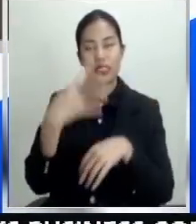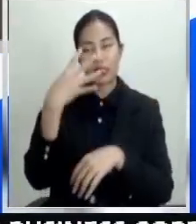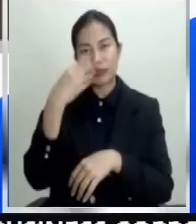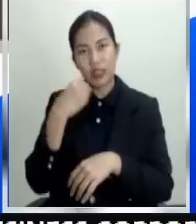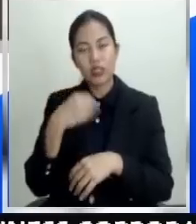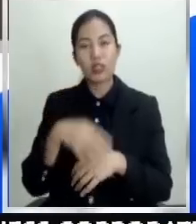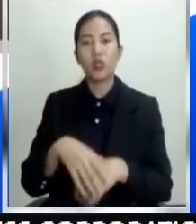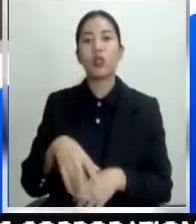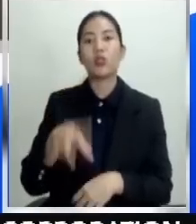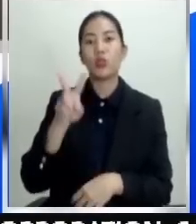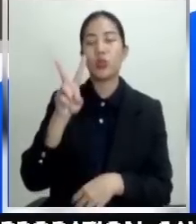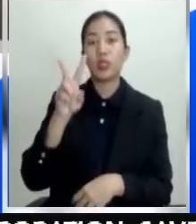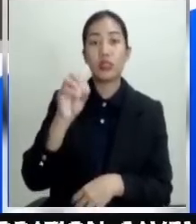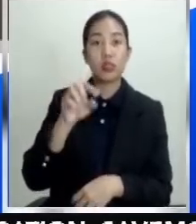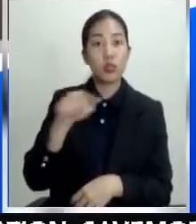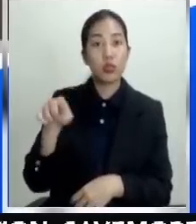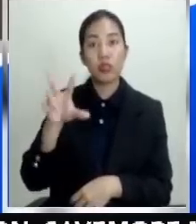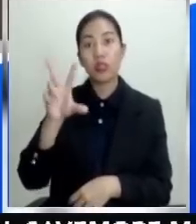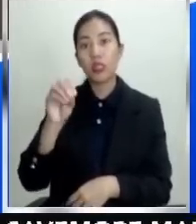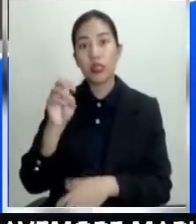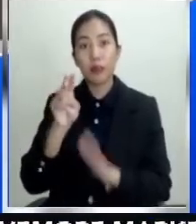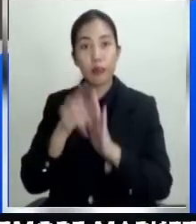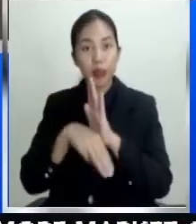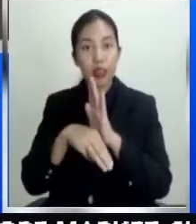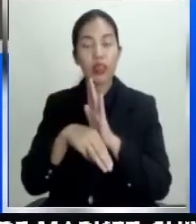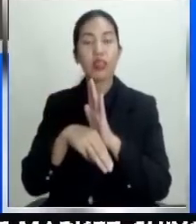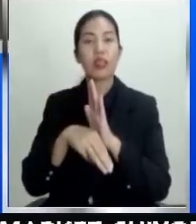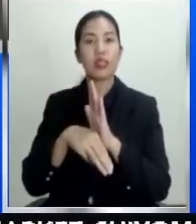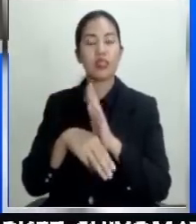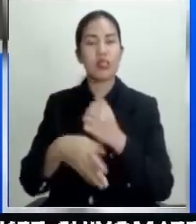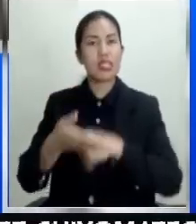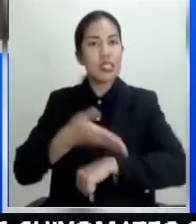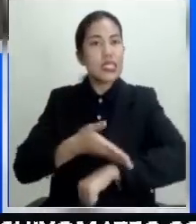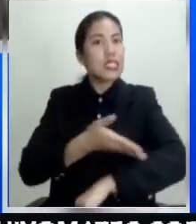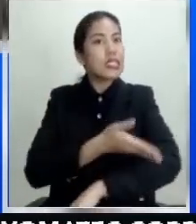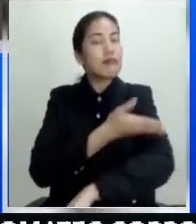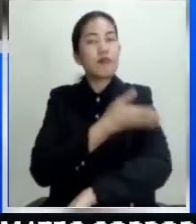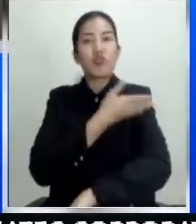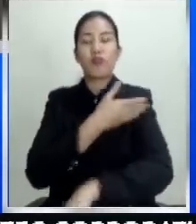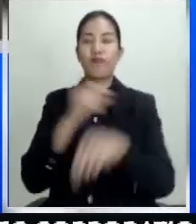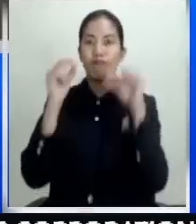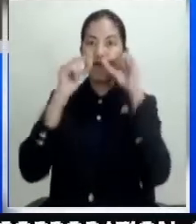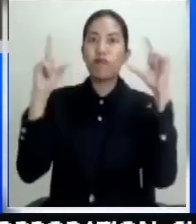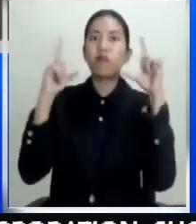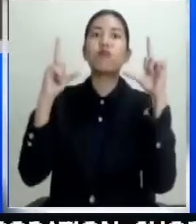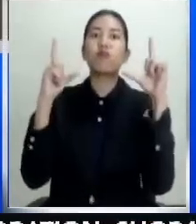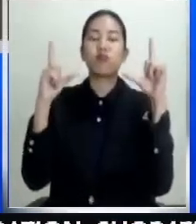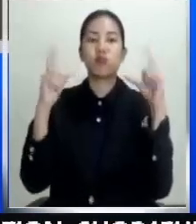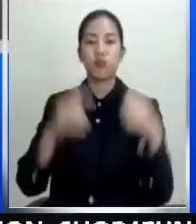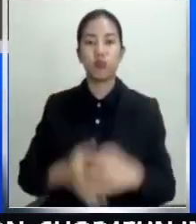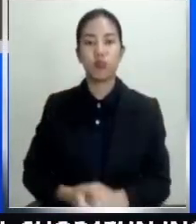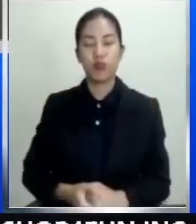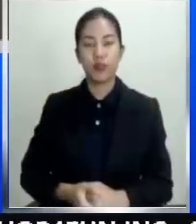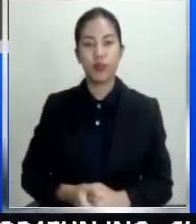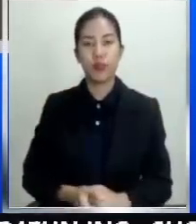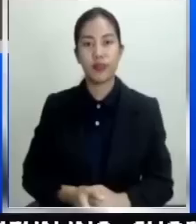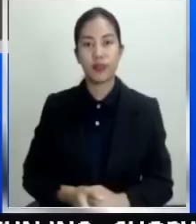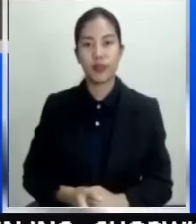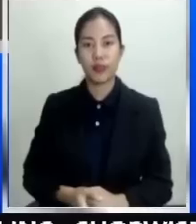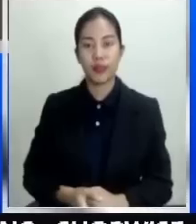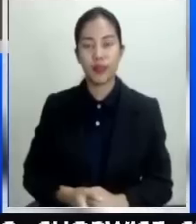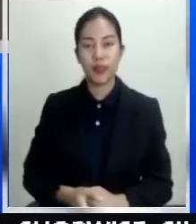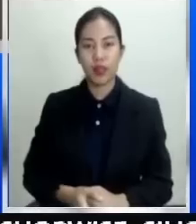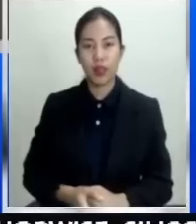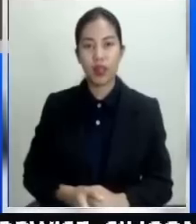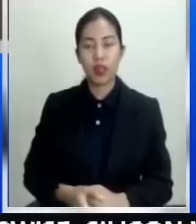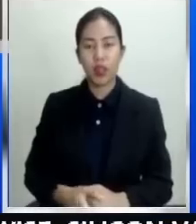20 to 30 minute na naps will improve your alertness drastically. Maituturing daw na sleep deprived o kulang